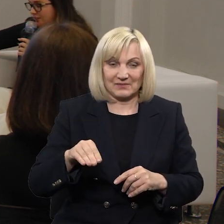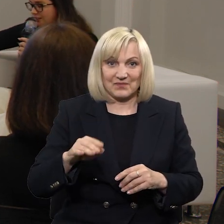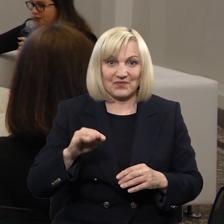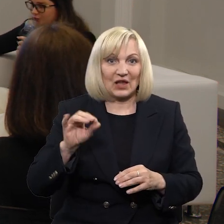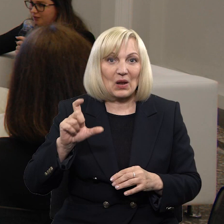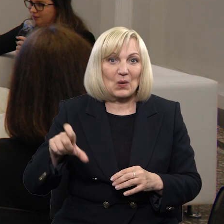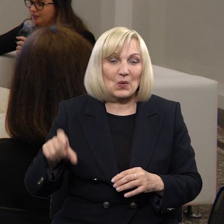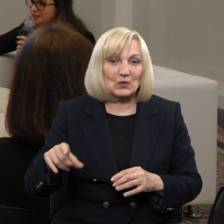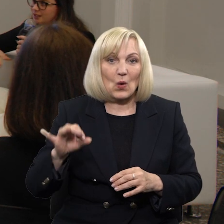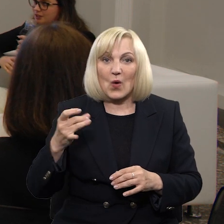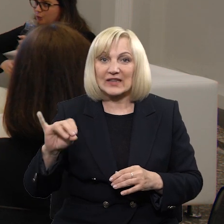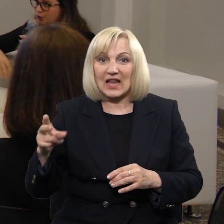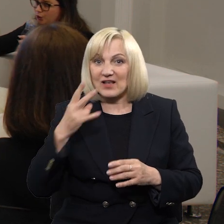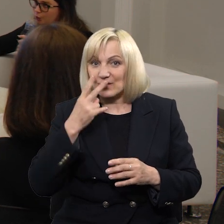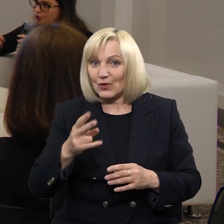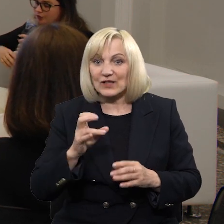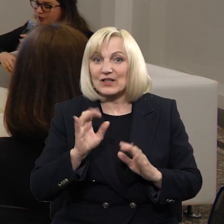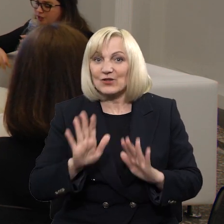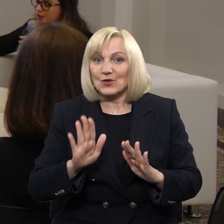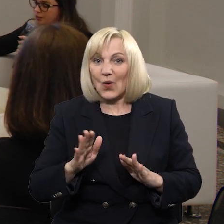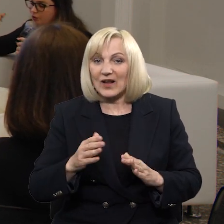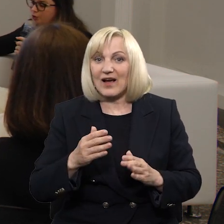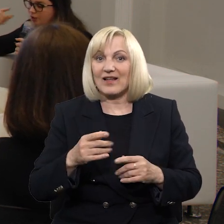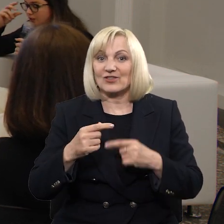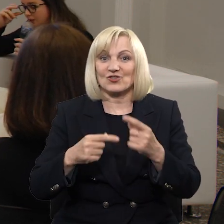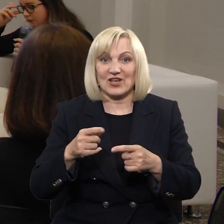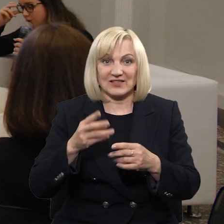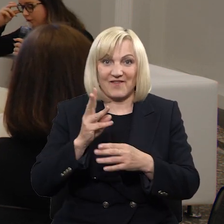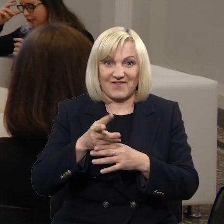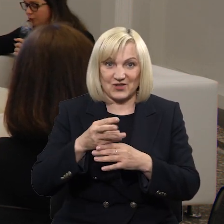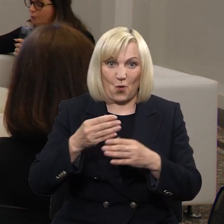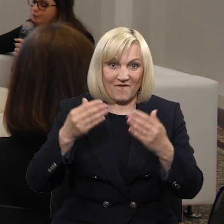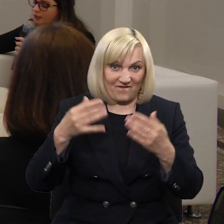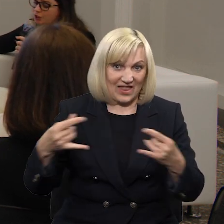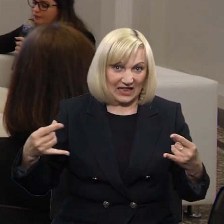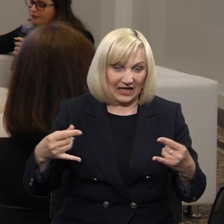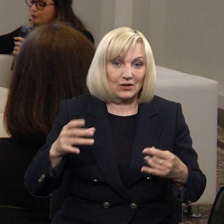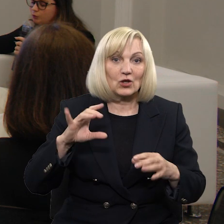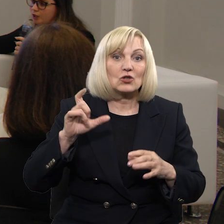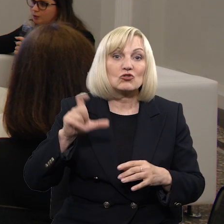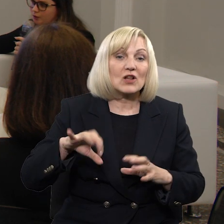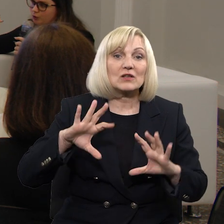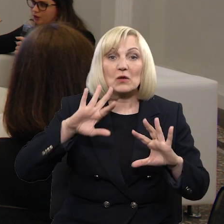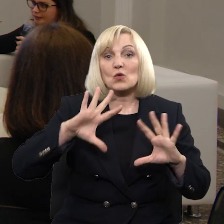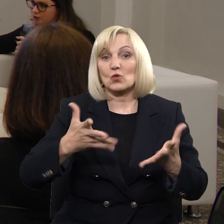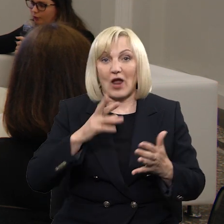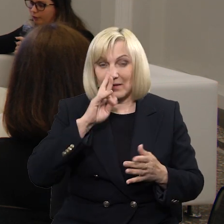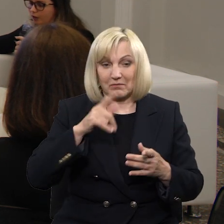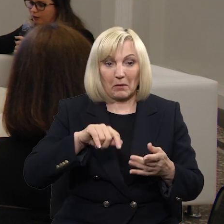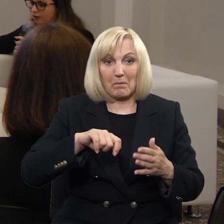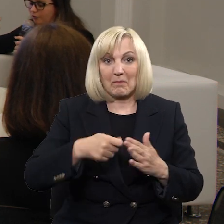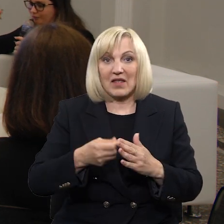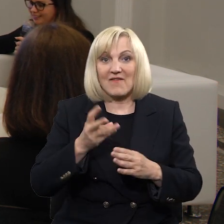так как люди онлайн-трансляции смотрят не только что с вашей страницы примерно через видеовитрину человек видимо случайно переключил